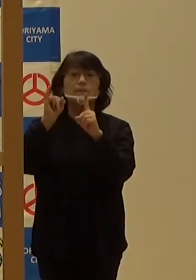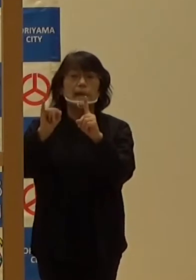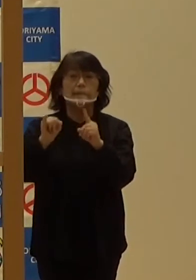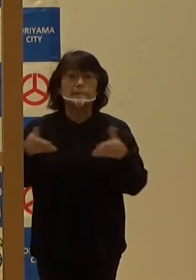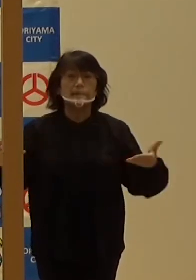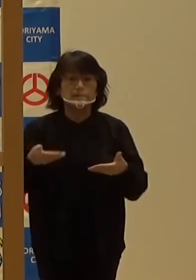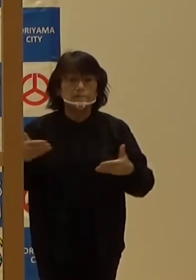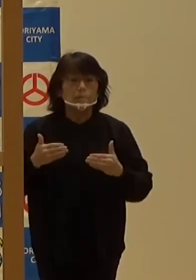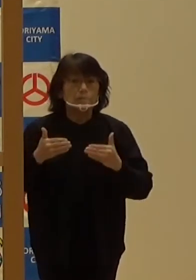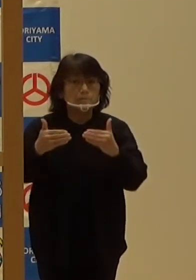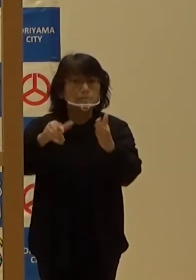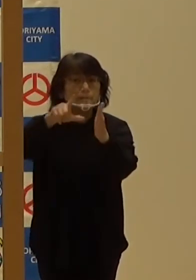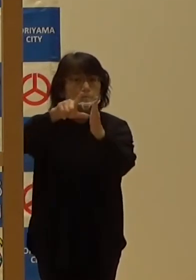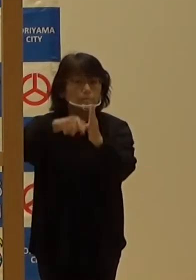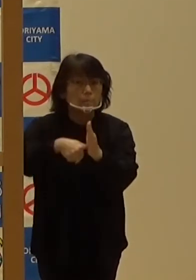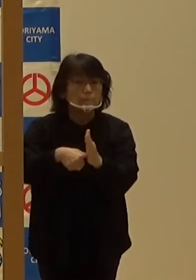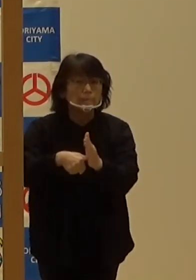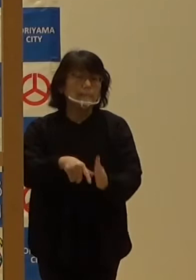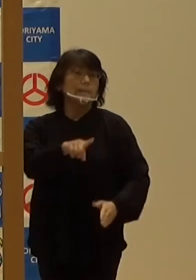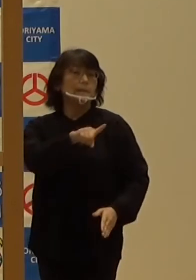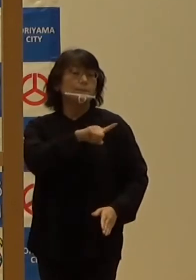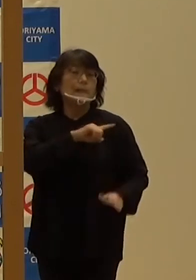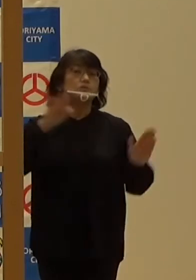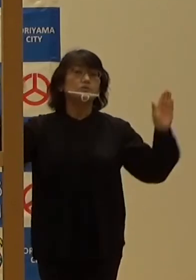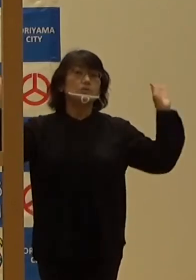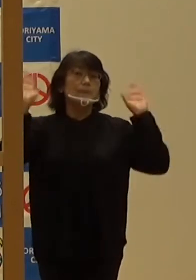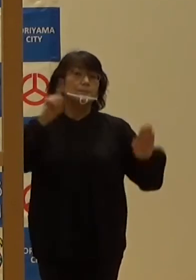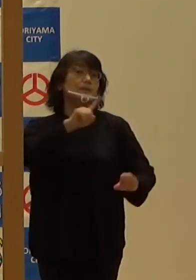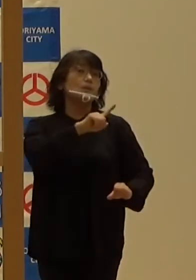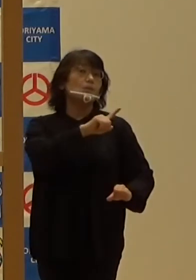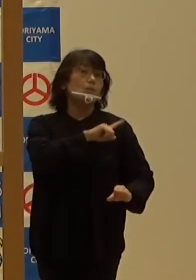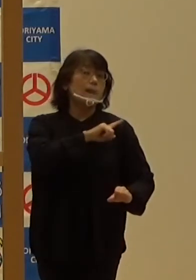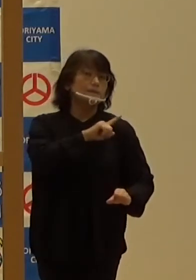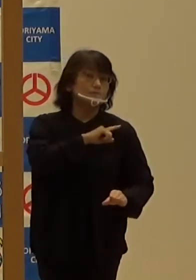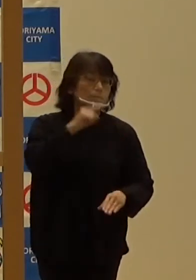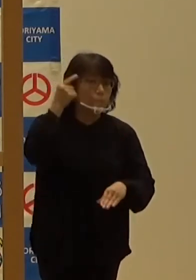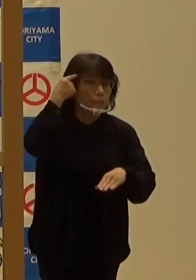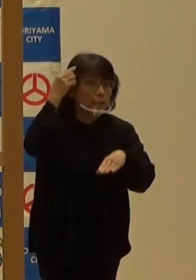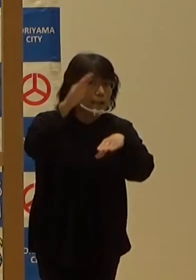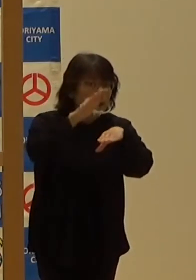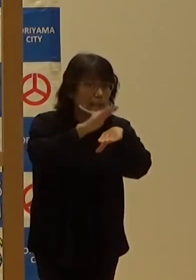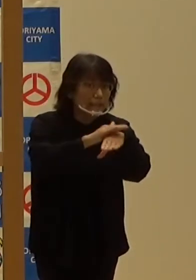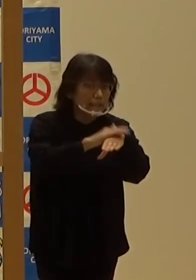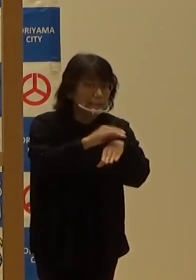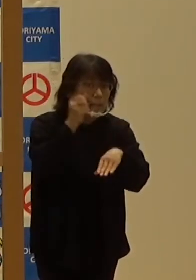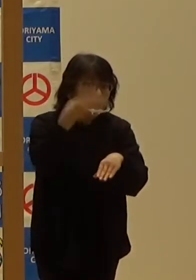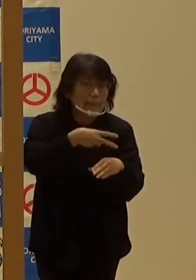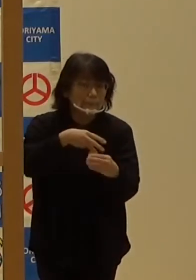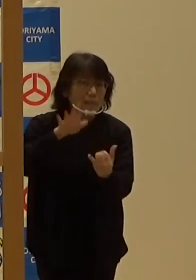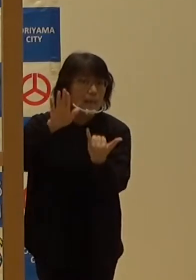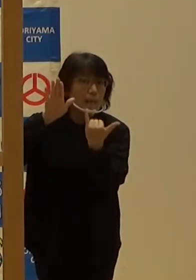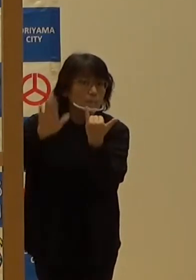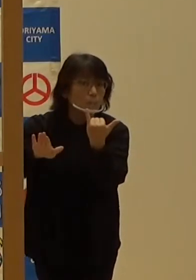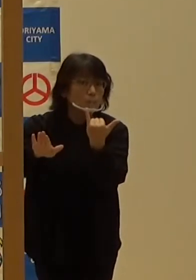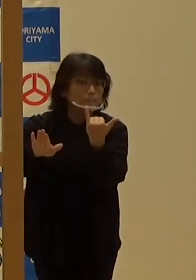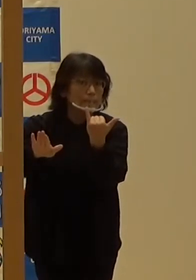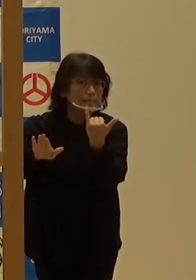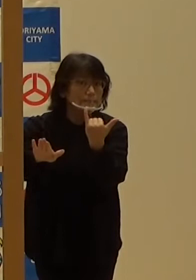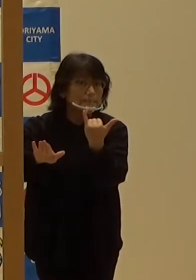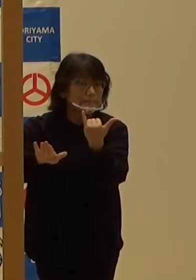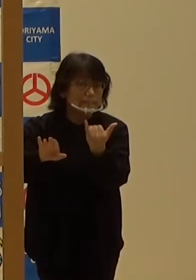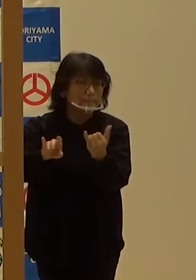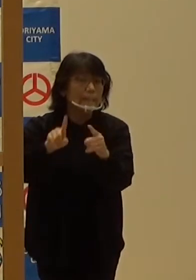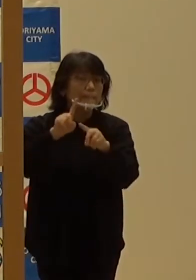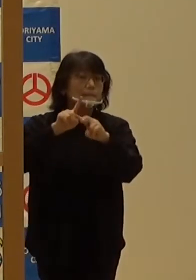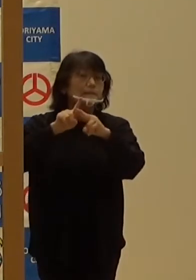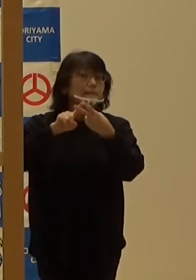そのベビーファーストの観点というところ、またあの防災機能という話もあったと思います。であの具体的